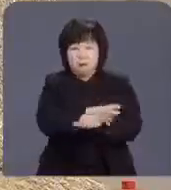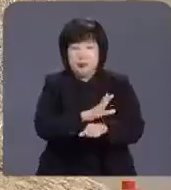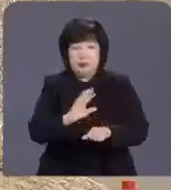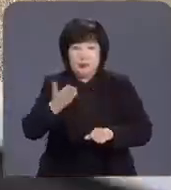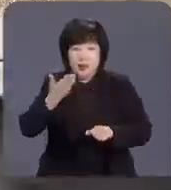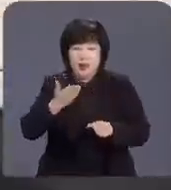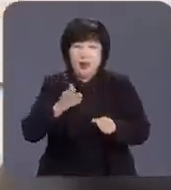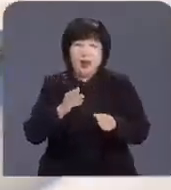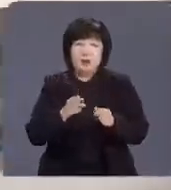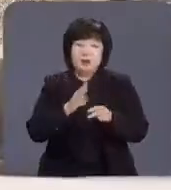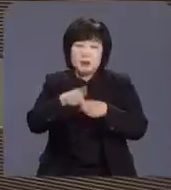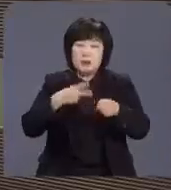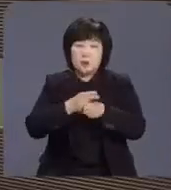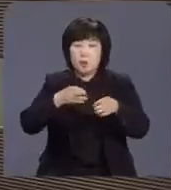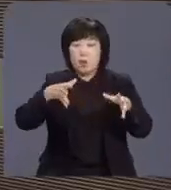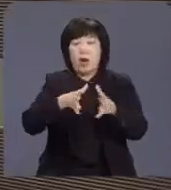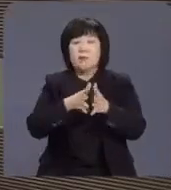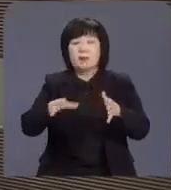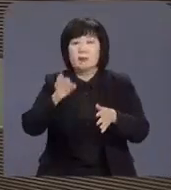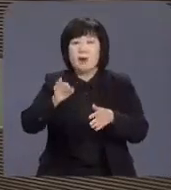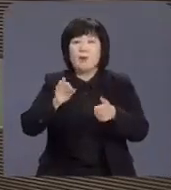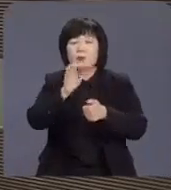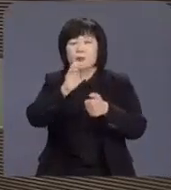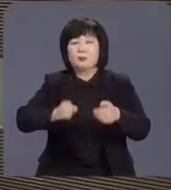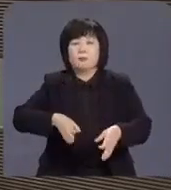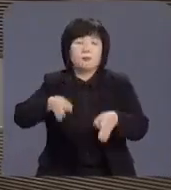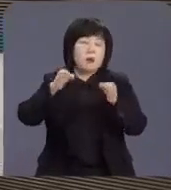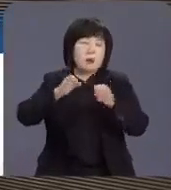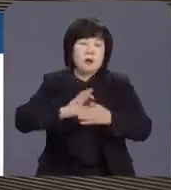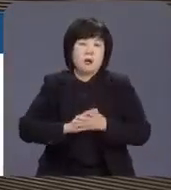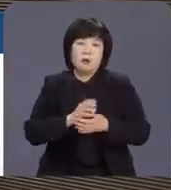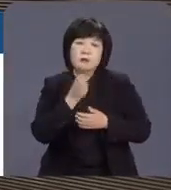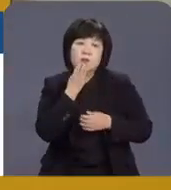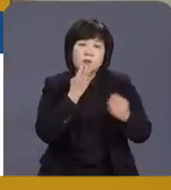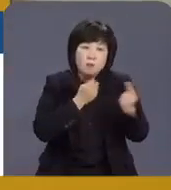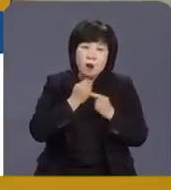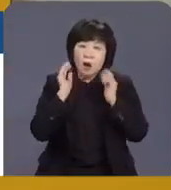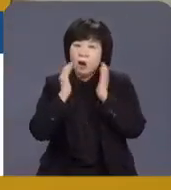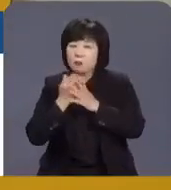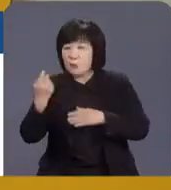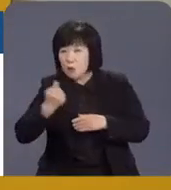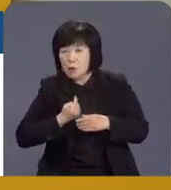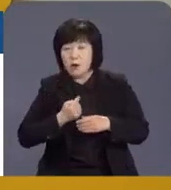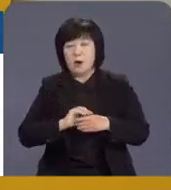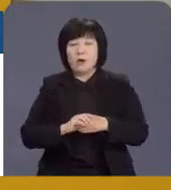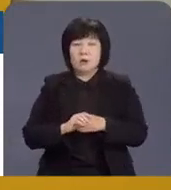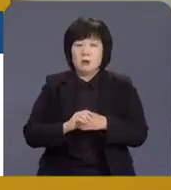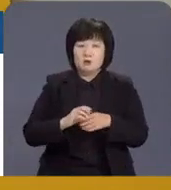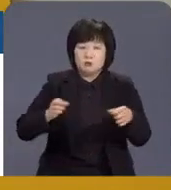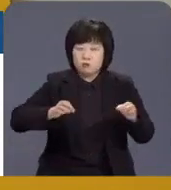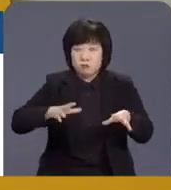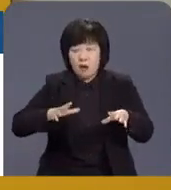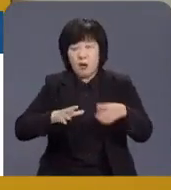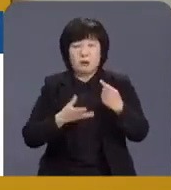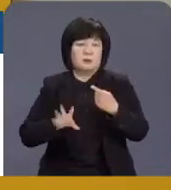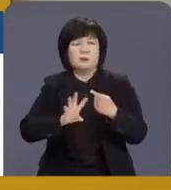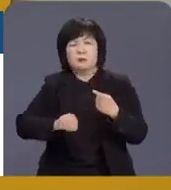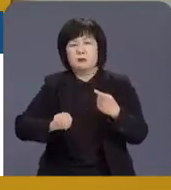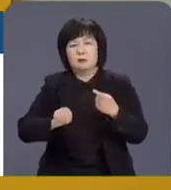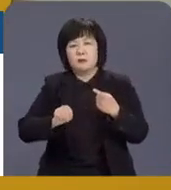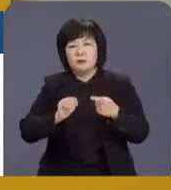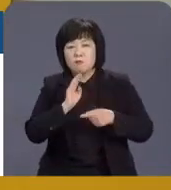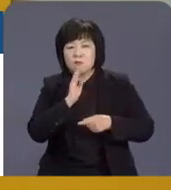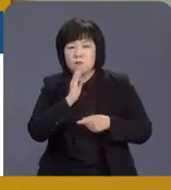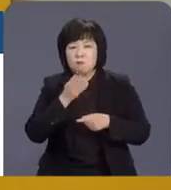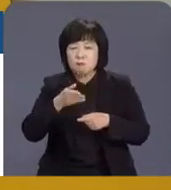값은 50%나 올랐습니다. 서울에서 내려왔다 그러고 행운에서 들어왔다 그러고 뭐 그러면서 순간적으로 뭐 갑자기